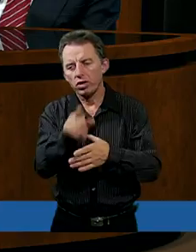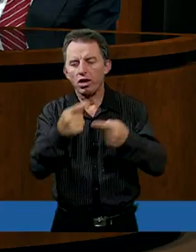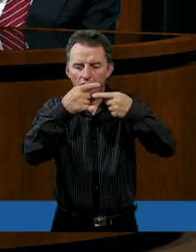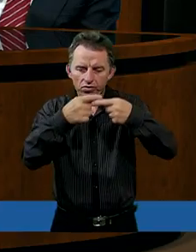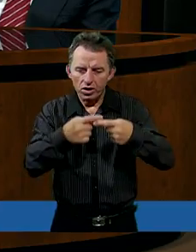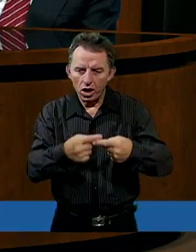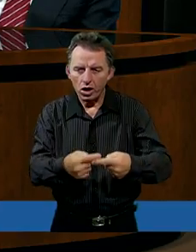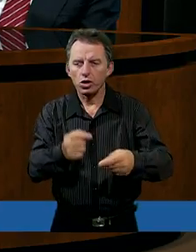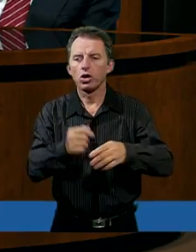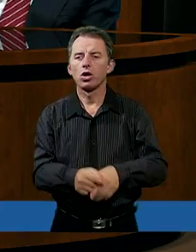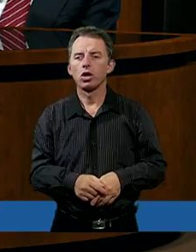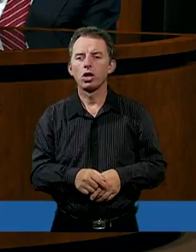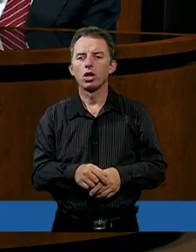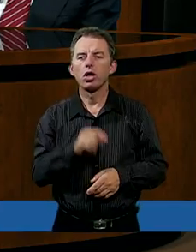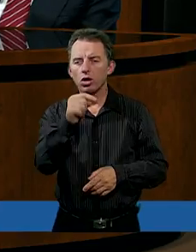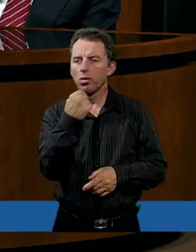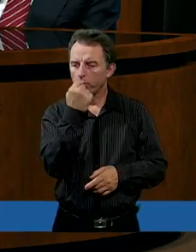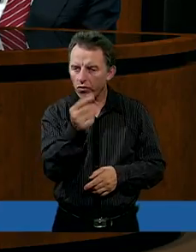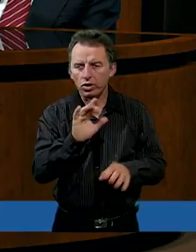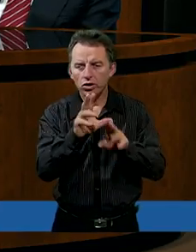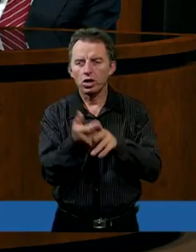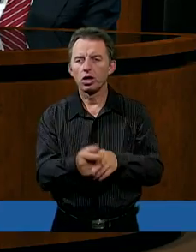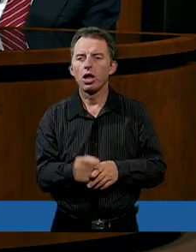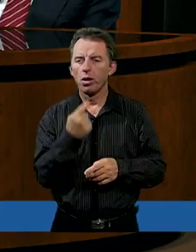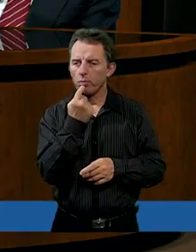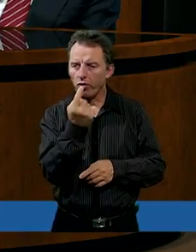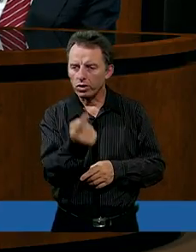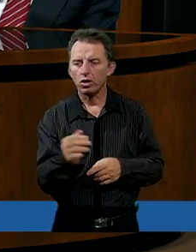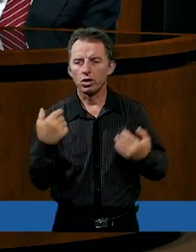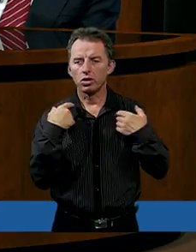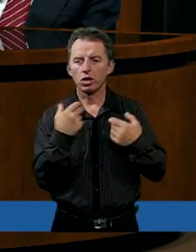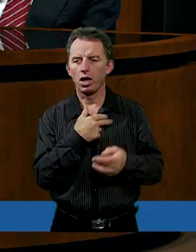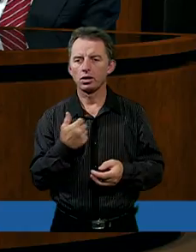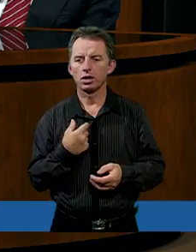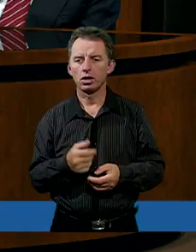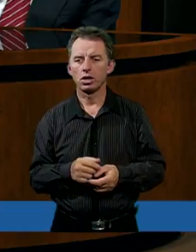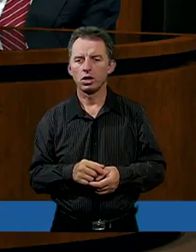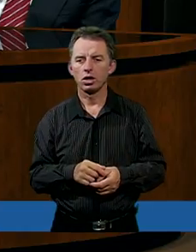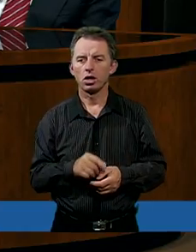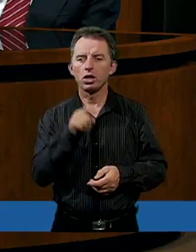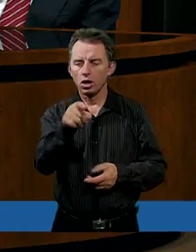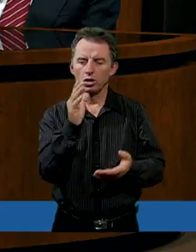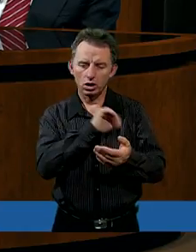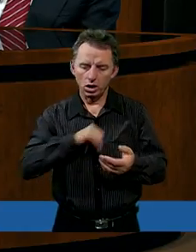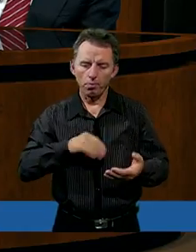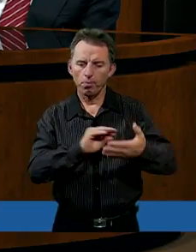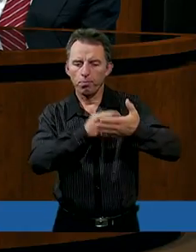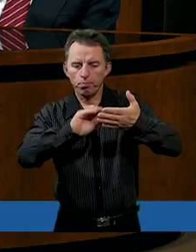wiersz, czy wypowiedź Nietzsche, który powiedział: Bóg umarł. Ktoś tam podpisał: